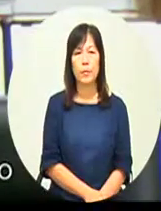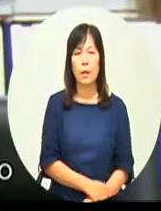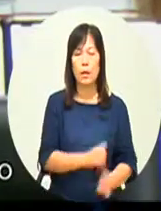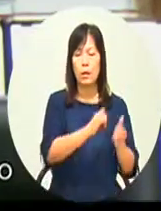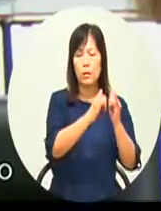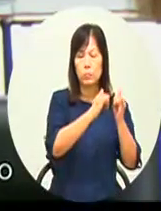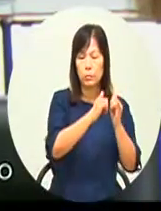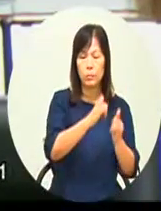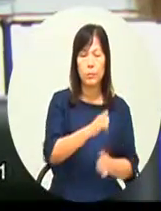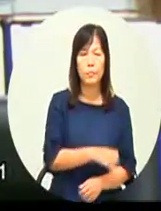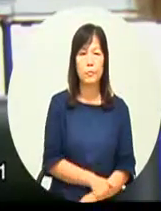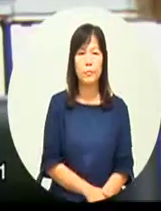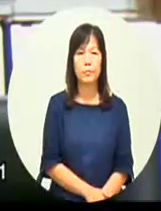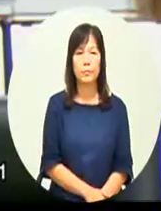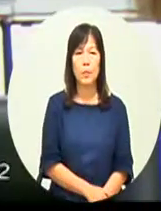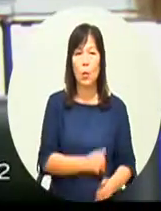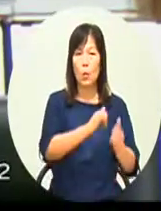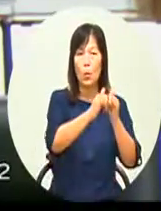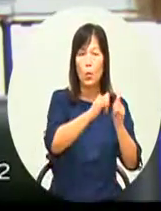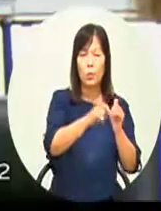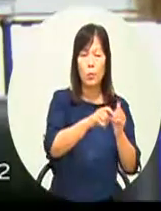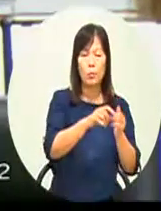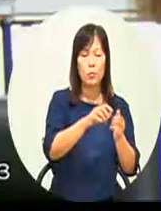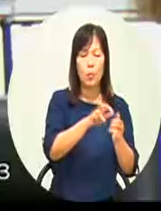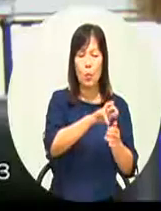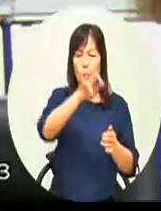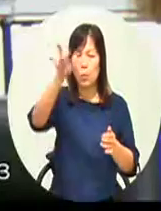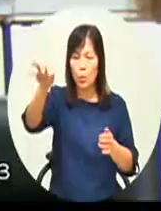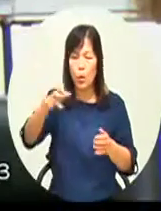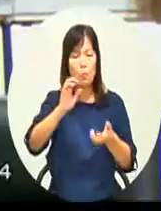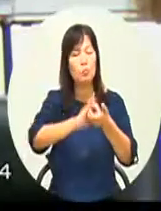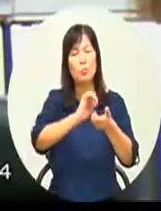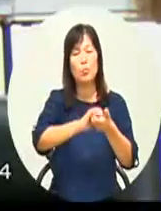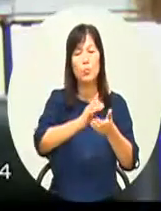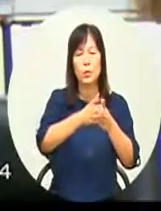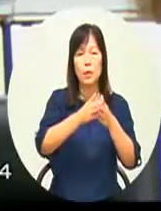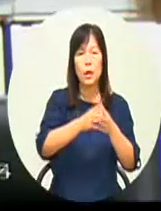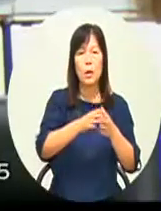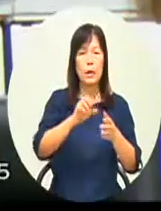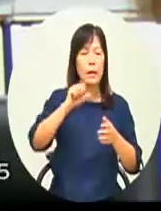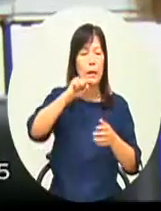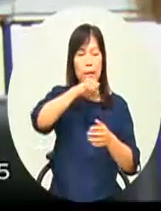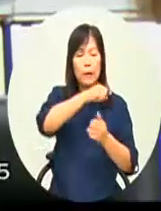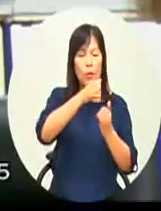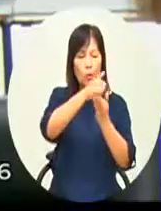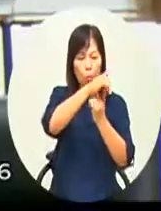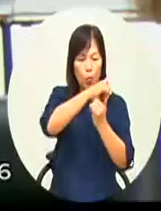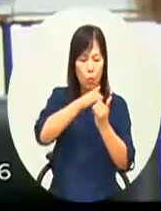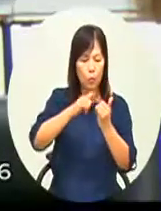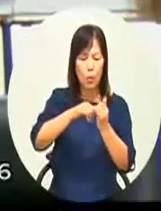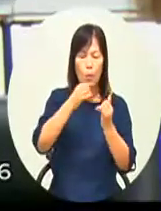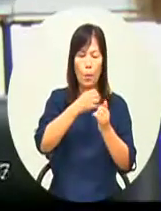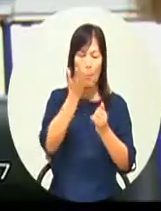人，我们不一定要出国去玩台湾到处都是美丽的地方。